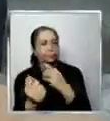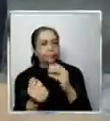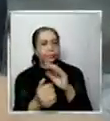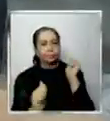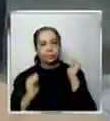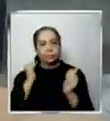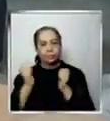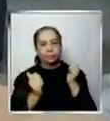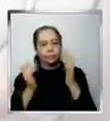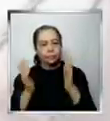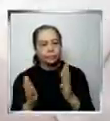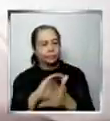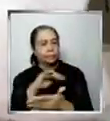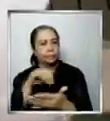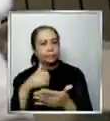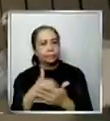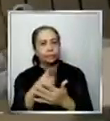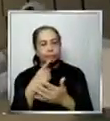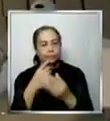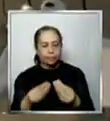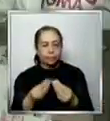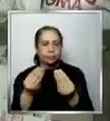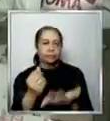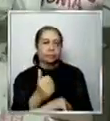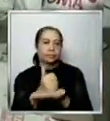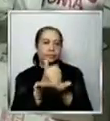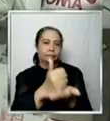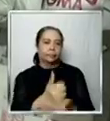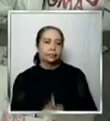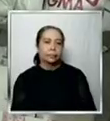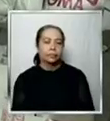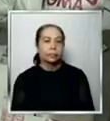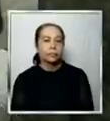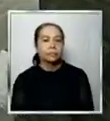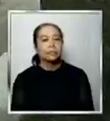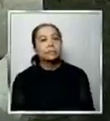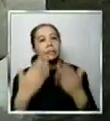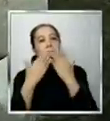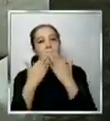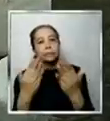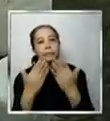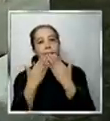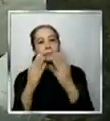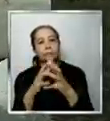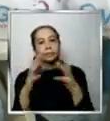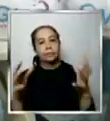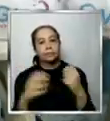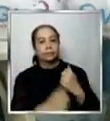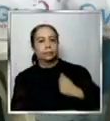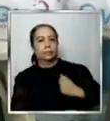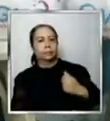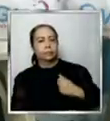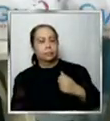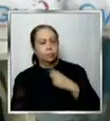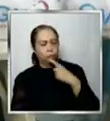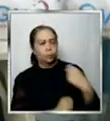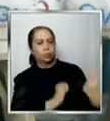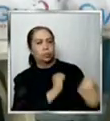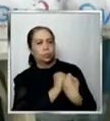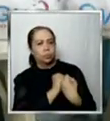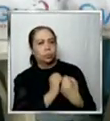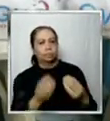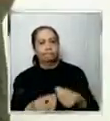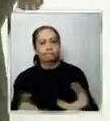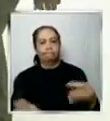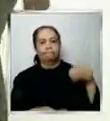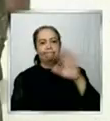sa lahat na nagpaabot ng kanilang tulong. Maraming salamat din sa mga sundalo na naging katuwang natin sa pagbabalot ng